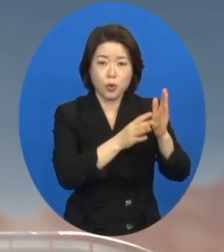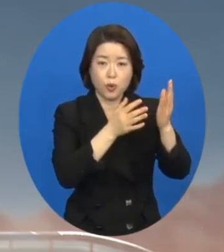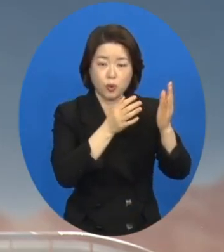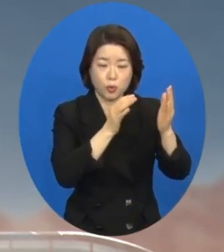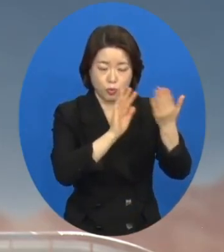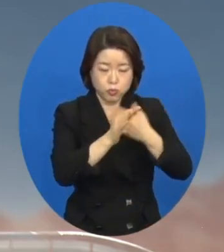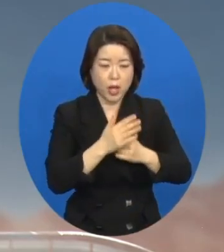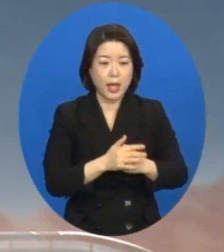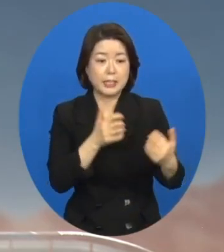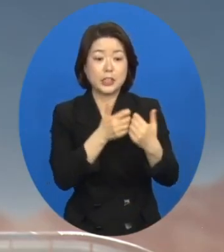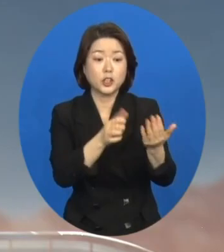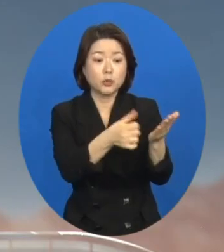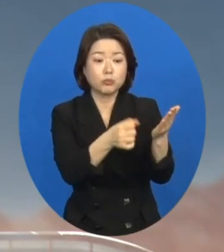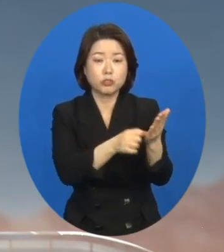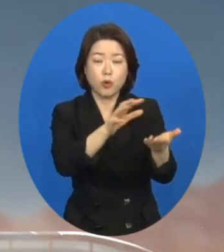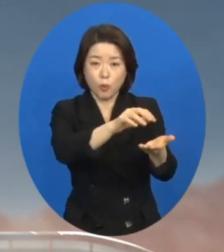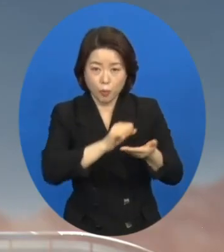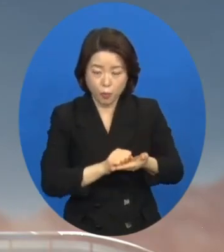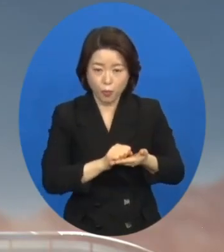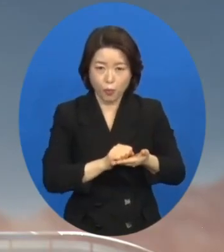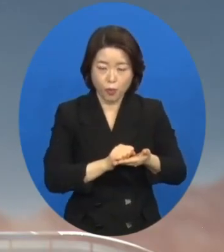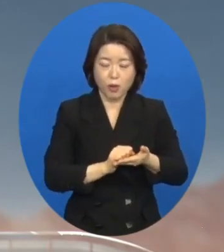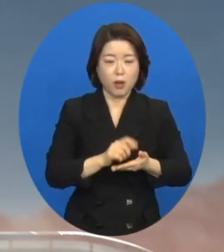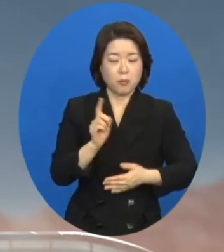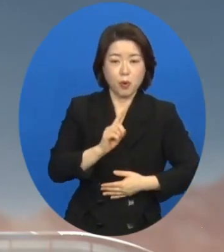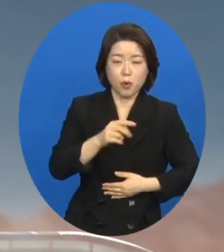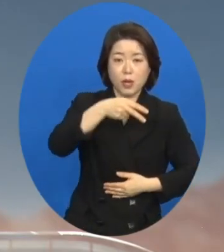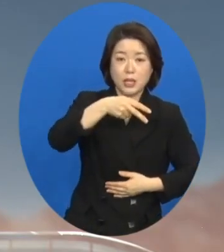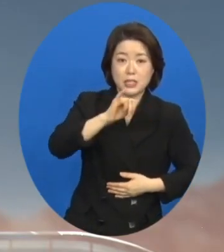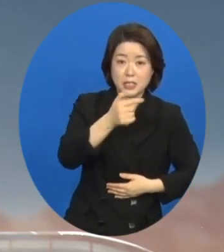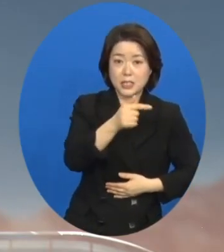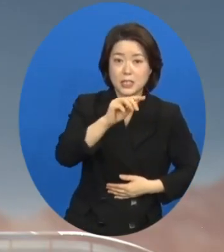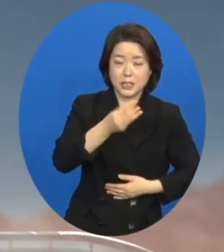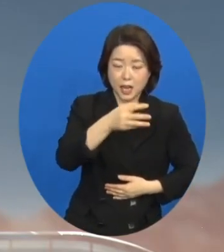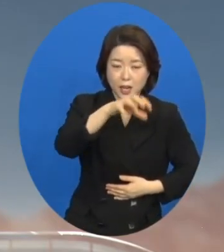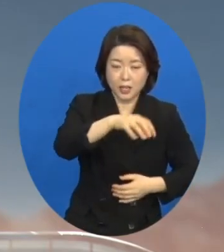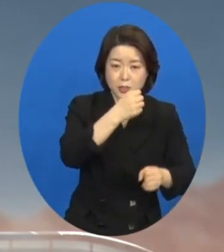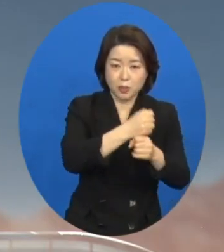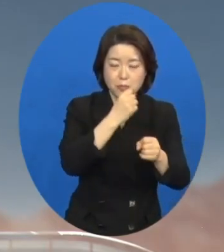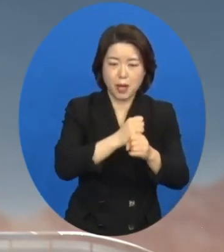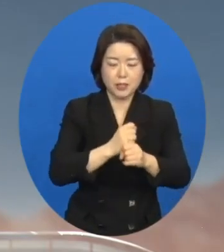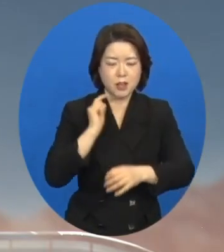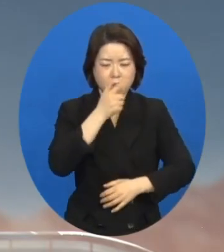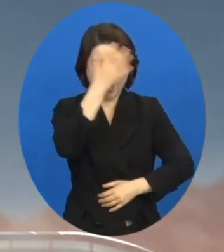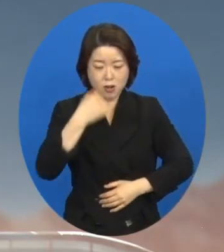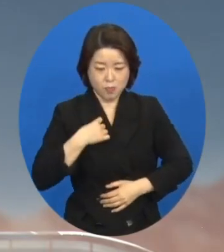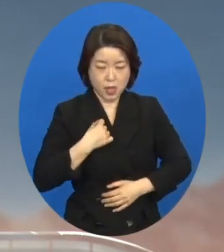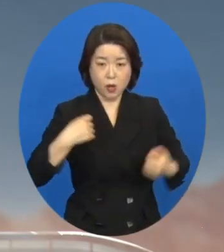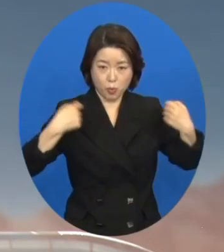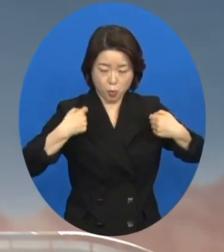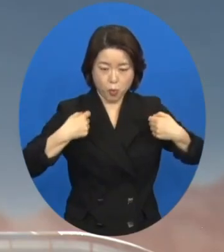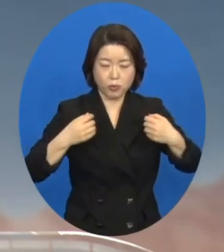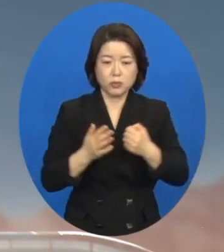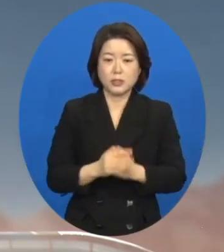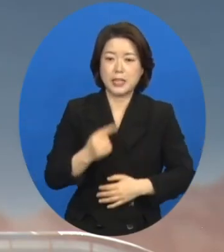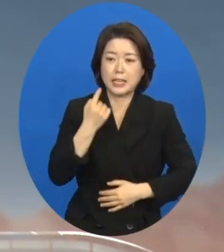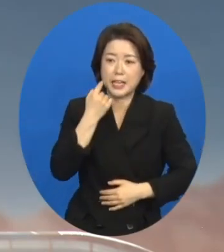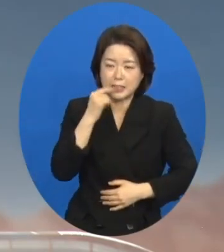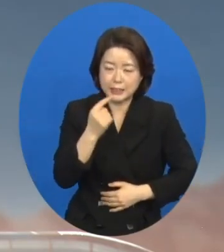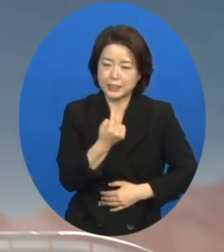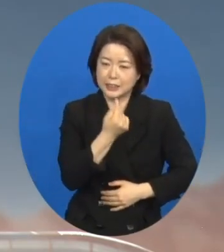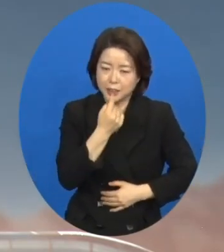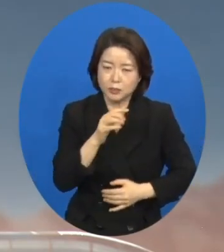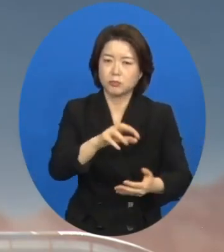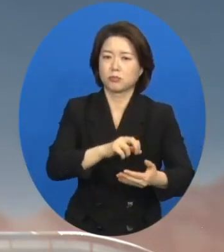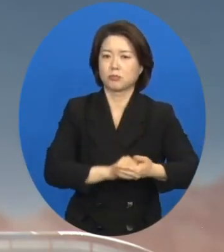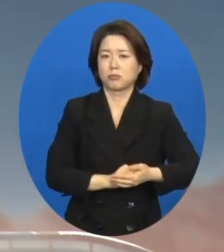신할의 아름다운 외투와 은 500세겔 금 50세겔 덩어리를 취해요. 이 신할은